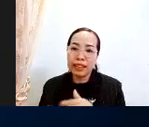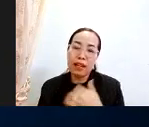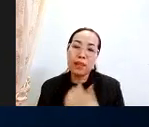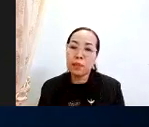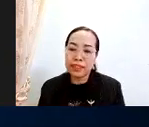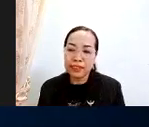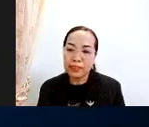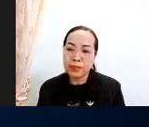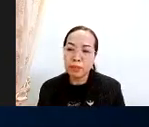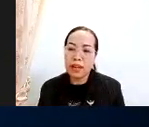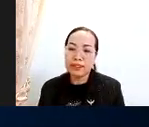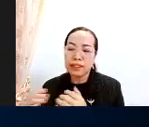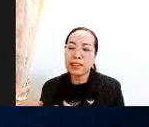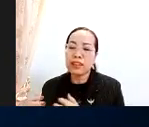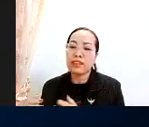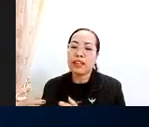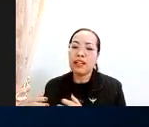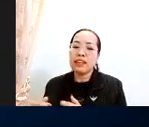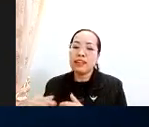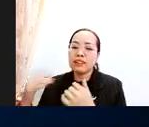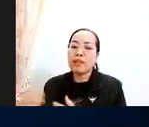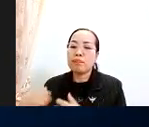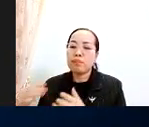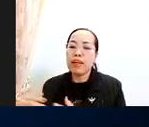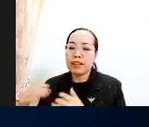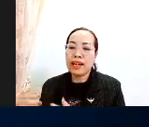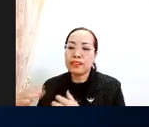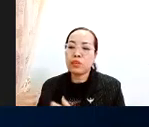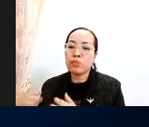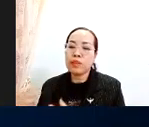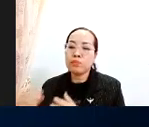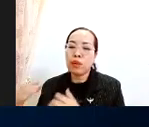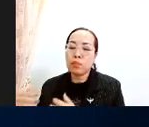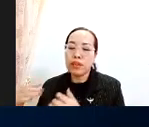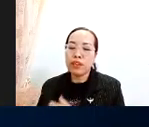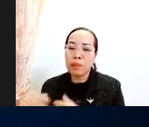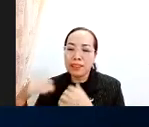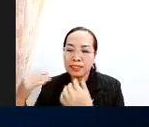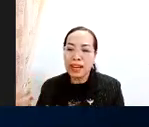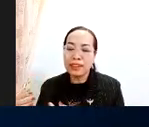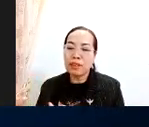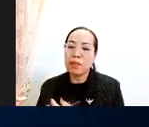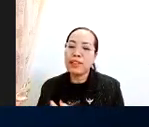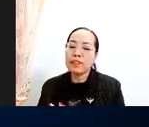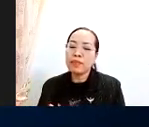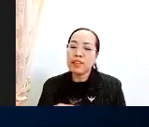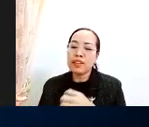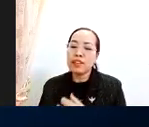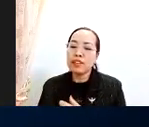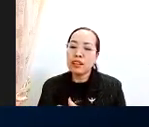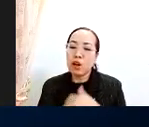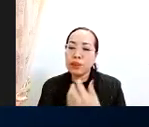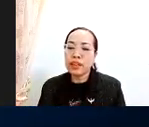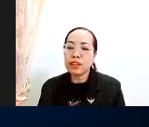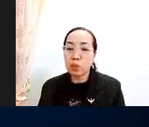cái thà ca pia và sa chia ba chẳng dương trời ta đập bạn để than chôm với phần miền ở bàn trà ăn đầm bấy